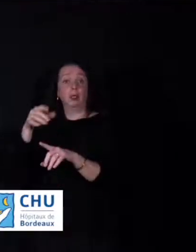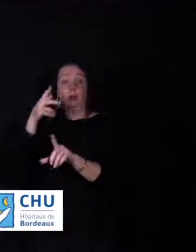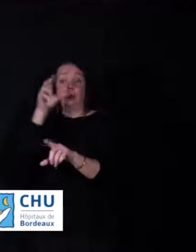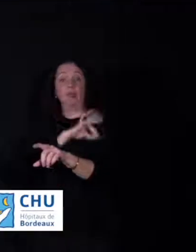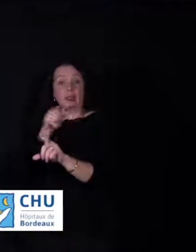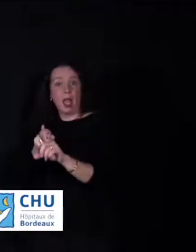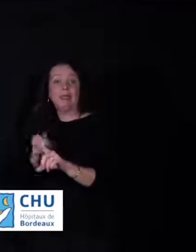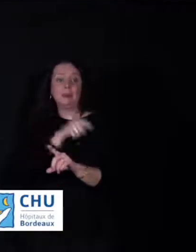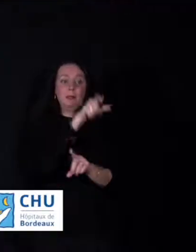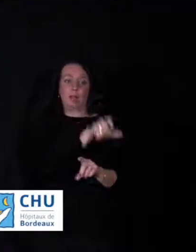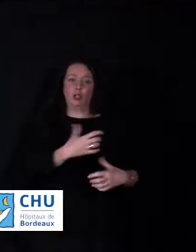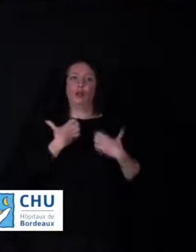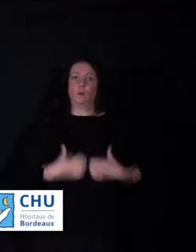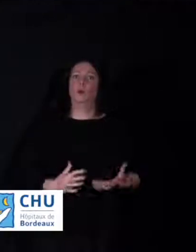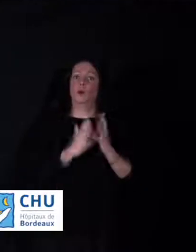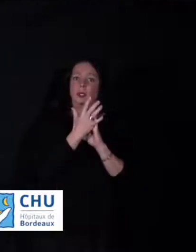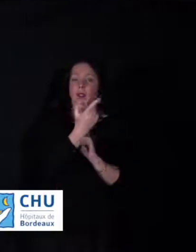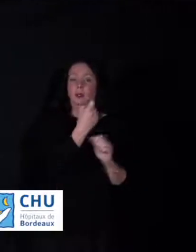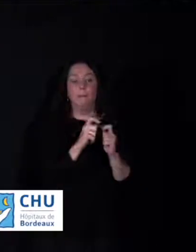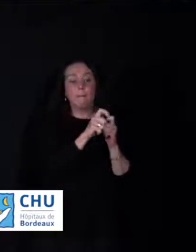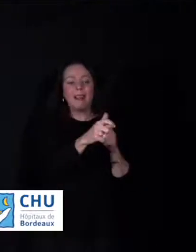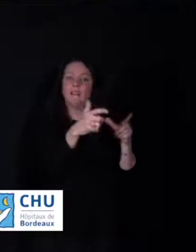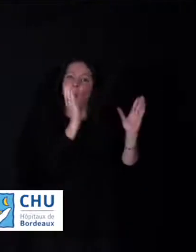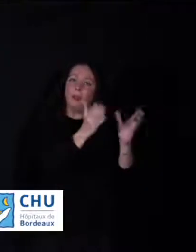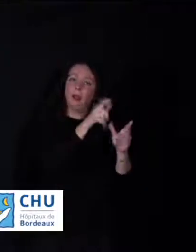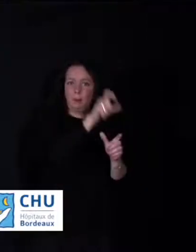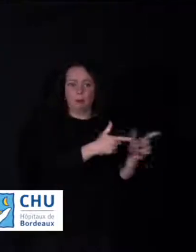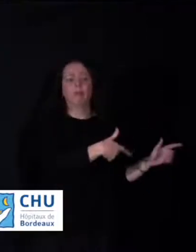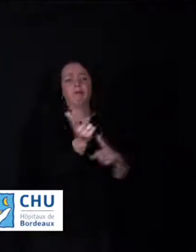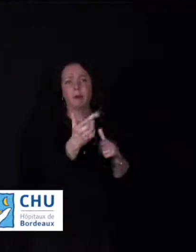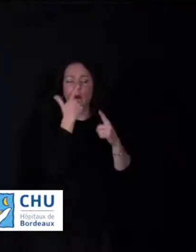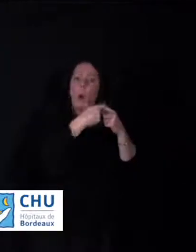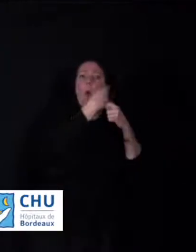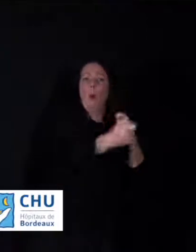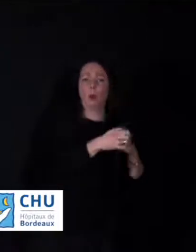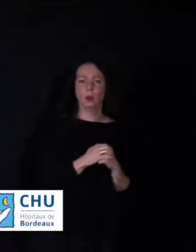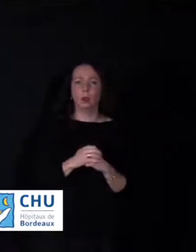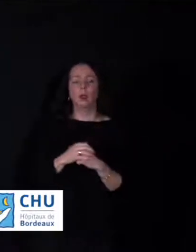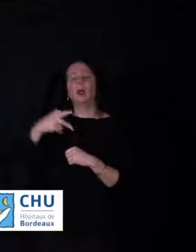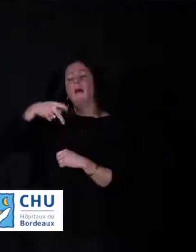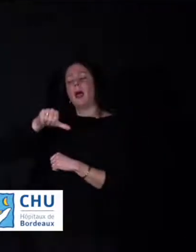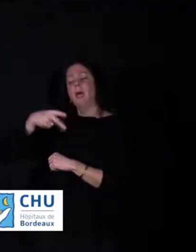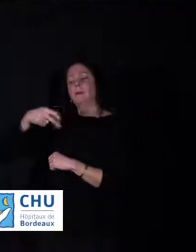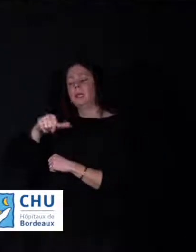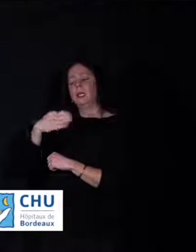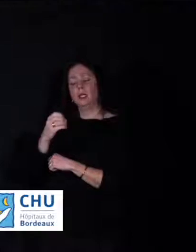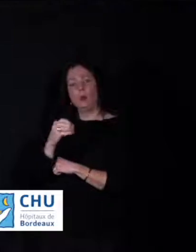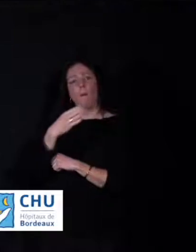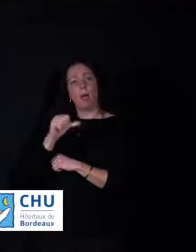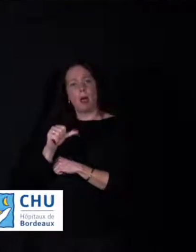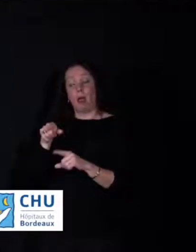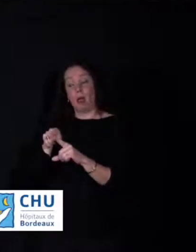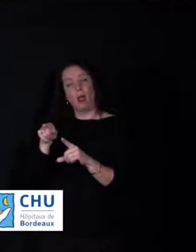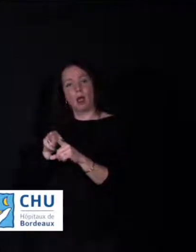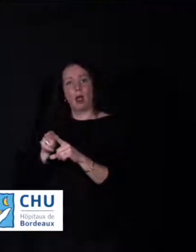à pneumocoque qui va être souvent à l'origine d'une hospitalisation prolongée. Un vaccin du papilloma reviendra moins cher qu'un cancer du